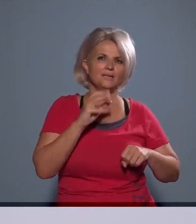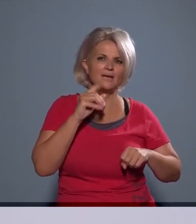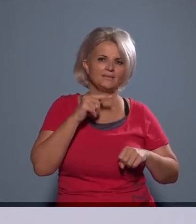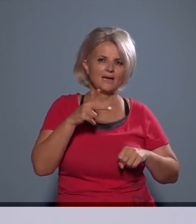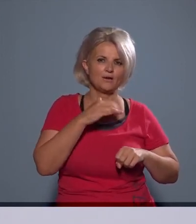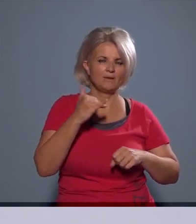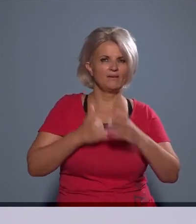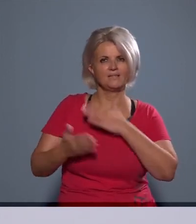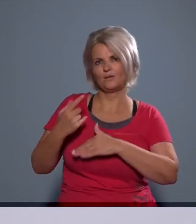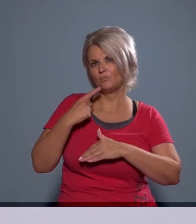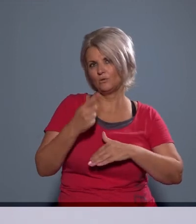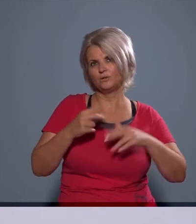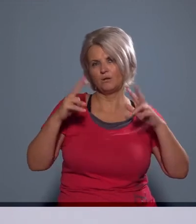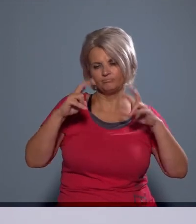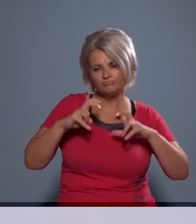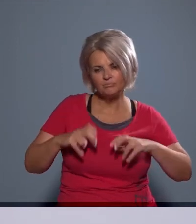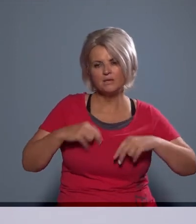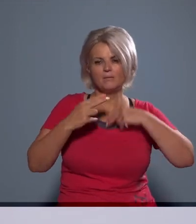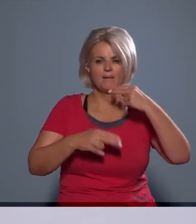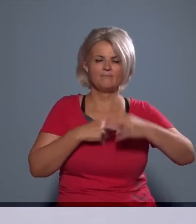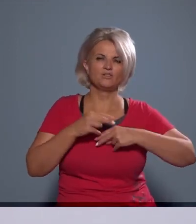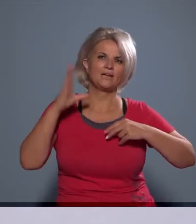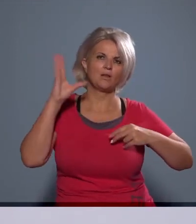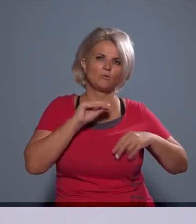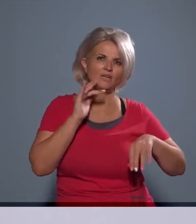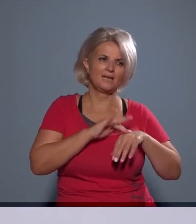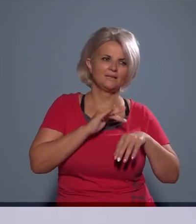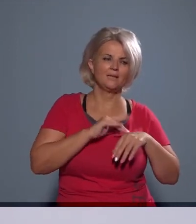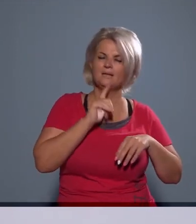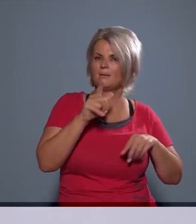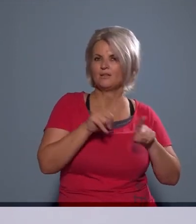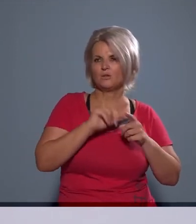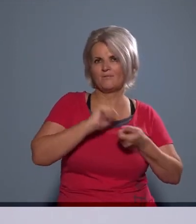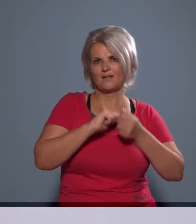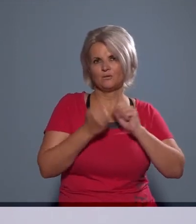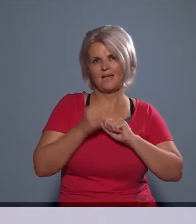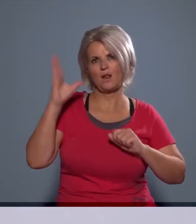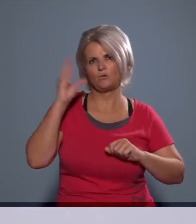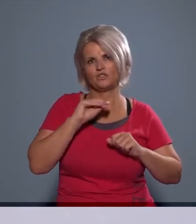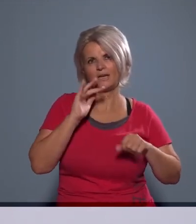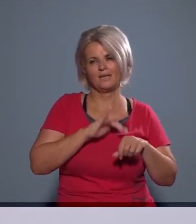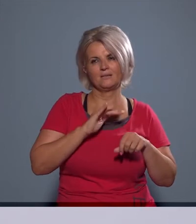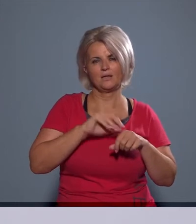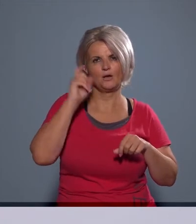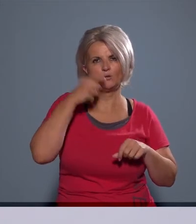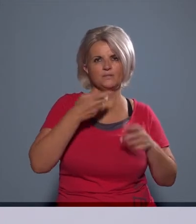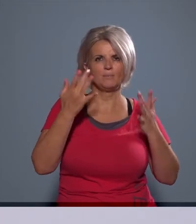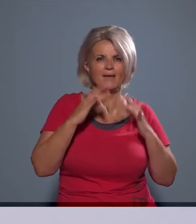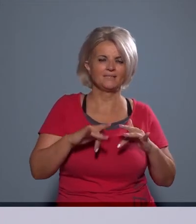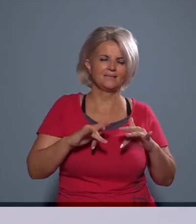mondta, hogy megvizsgálta a lakossági érintettséget, hogy nem lesz olyan változás a lakossági érintettségben, ami rosszabb helyzetet